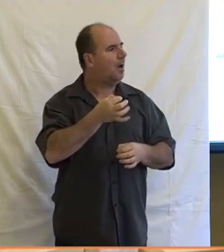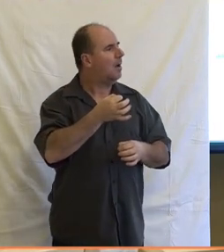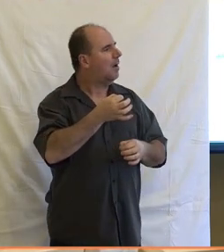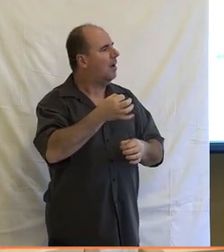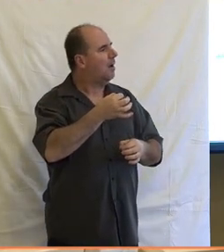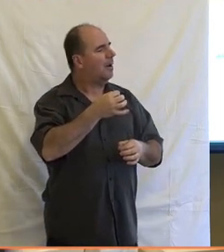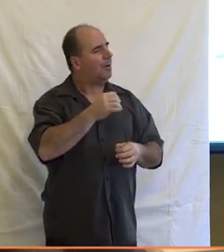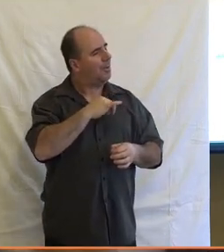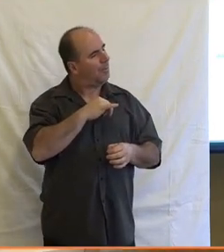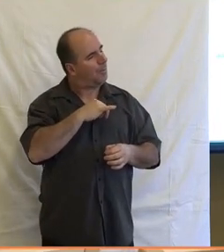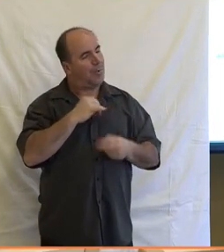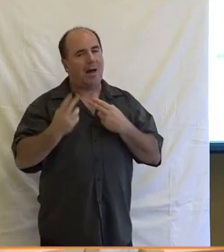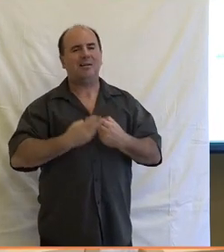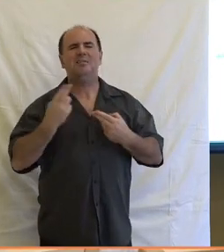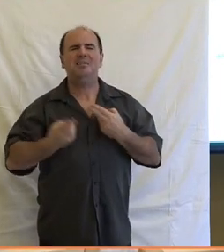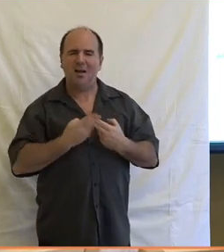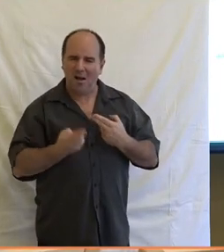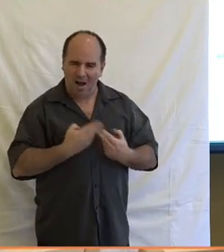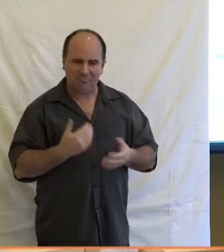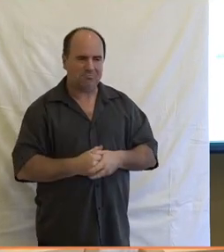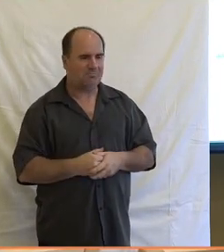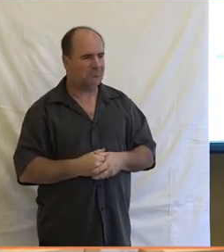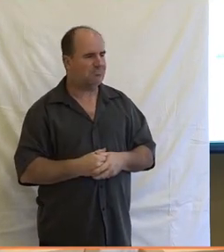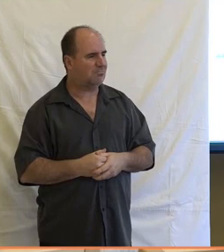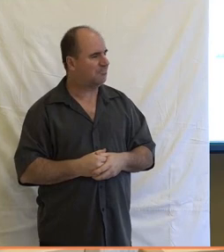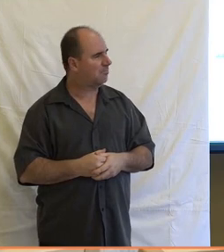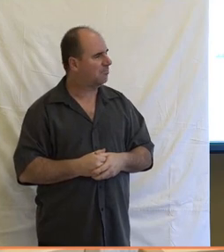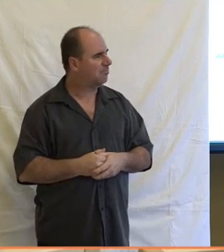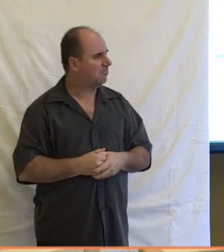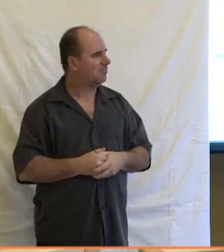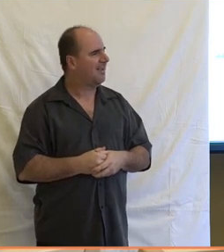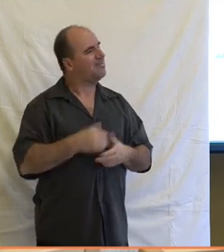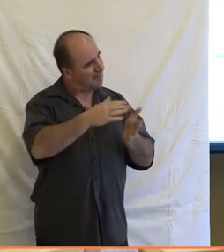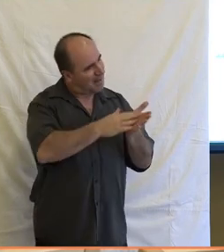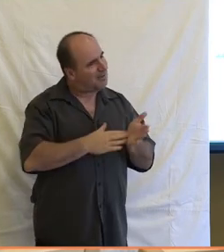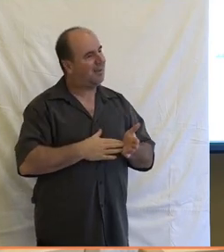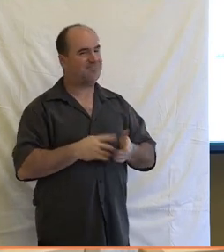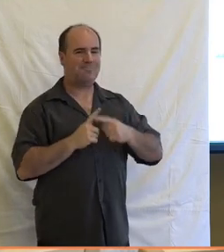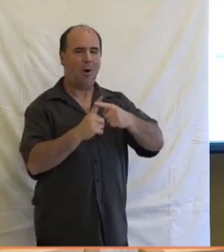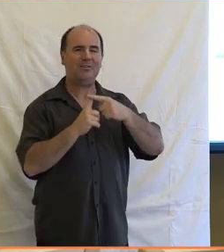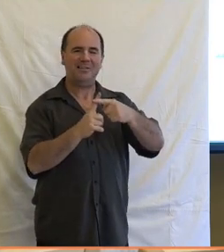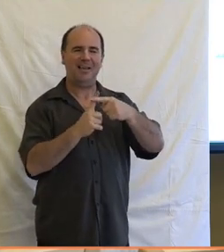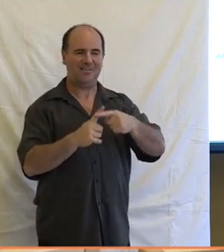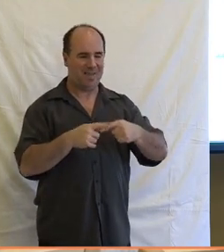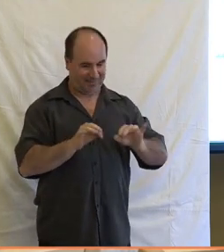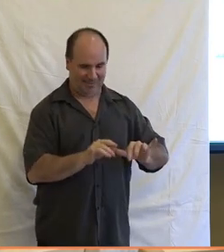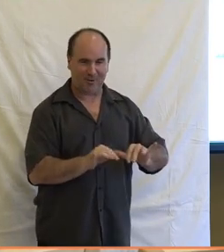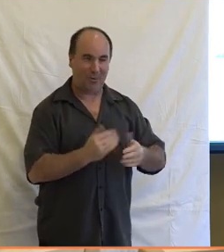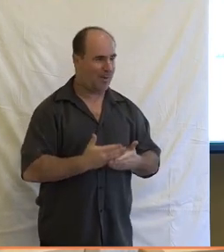je otázka rizik, protože zase pravda je, že my jsme začali tak pozitivně, technologie